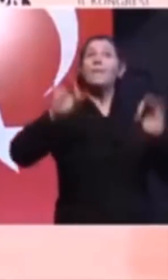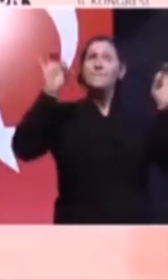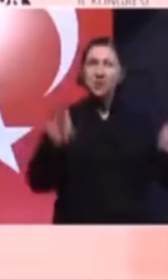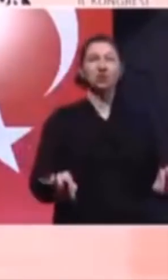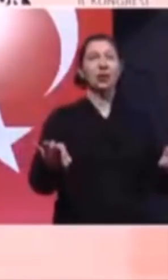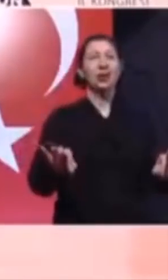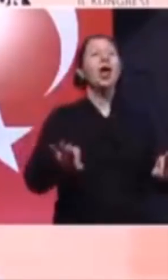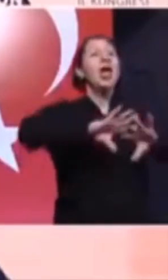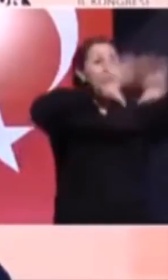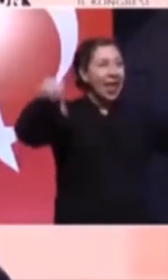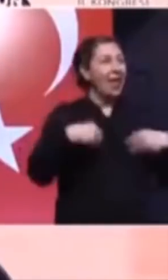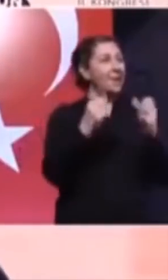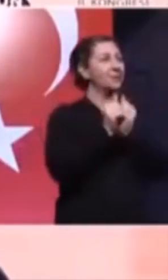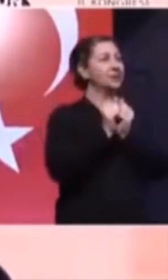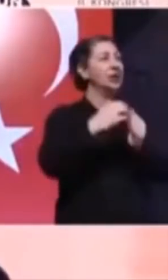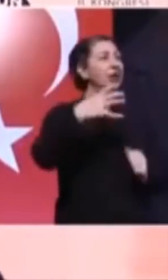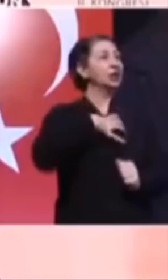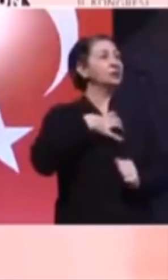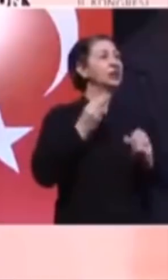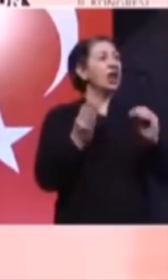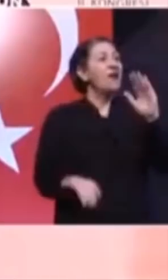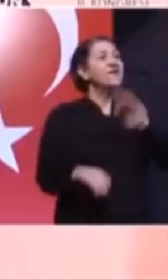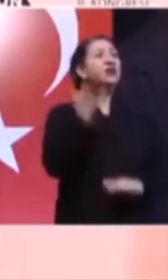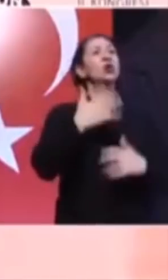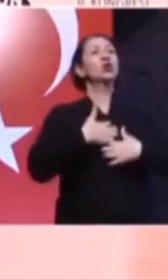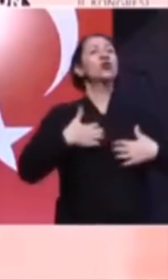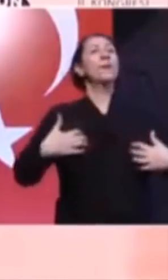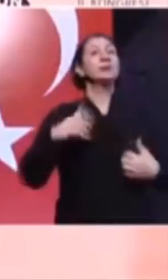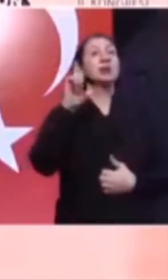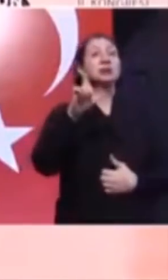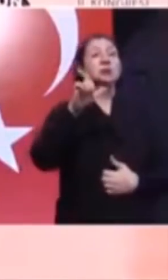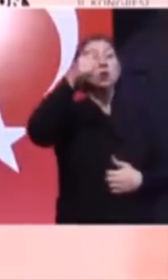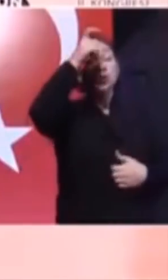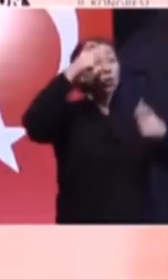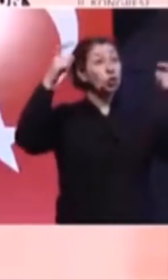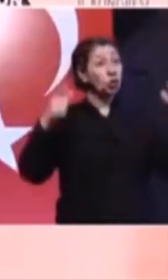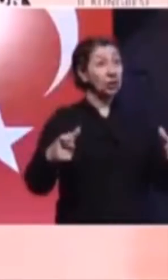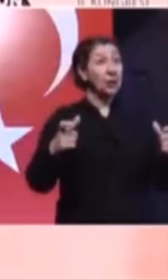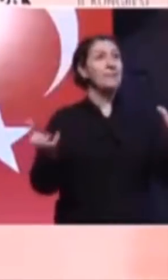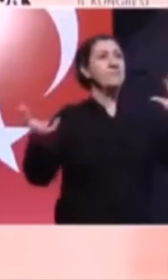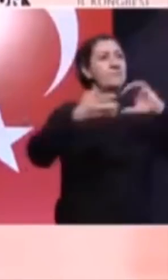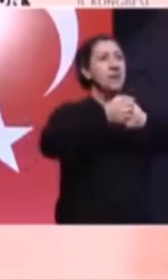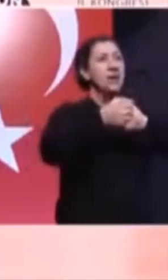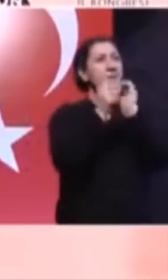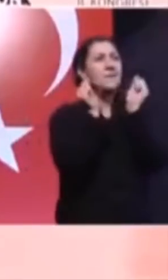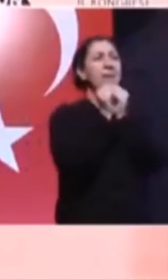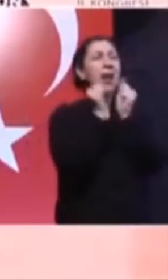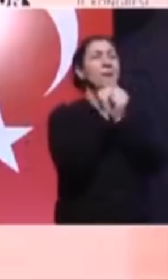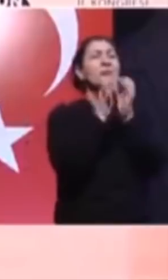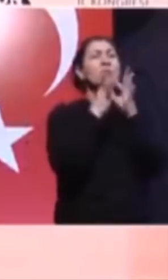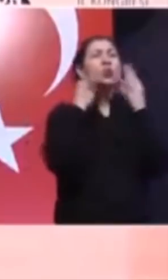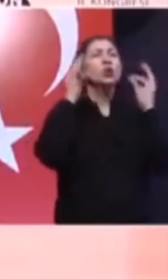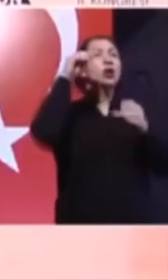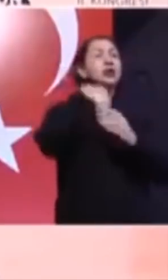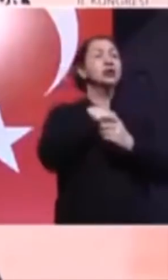itibaren hepimiz kendimize daha fazla güvenmeliyiz. Ülkemizin birliği, beraberliği ve mutluluğu